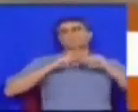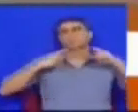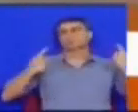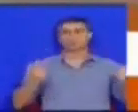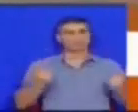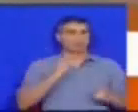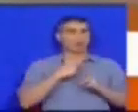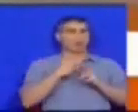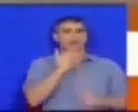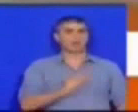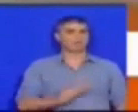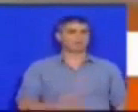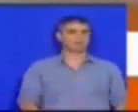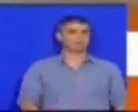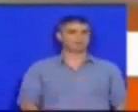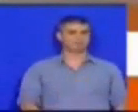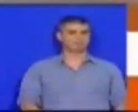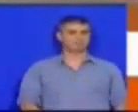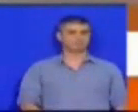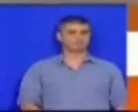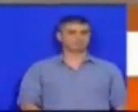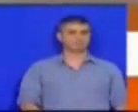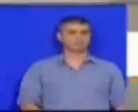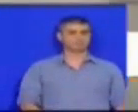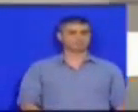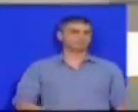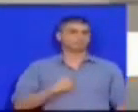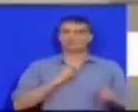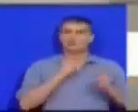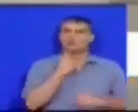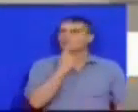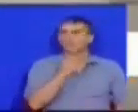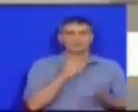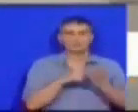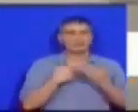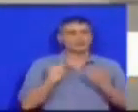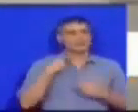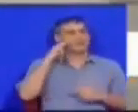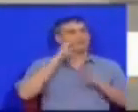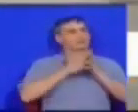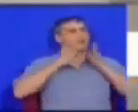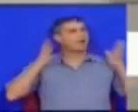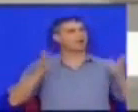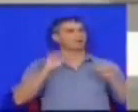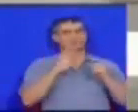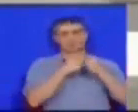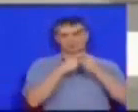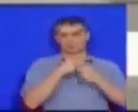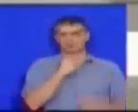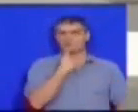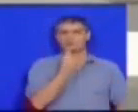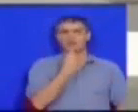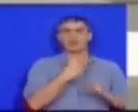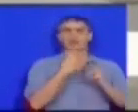שהוא, זה לא צריך להיות דווקא רבנים. אני לא יכול לומר לך, כי אין לי היבט רחב של הארגון. אני כן. יכול לומר לך רק